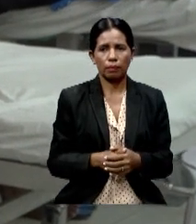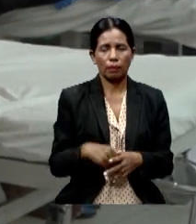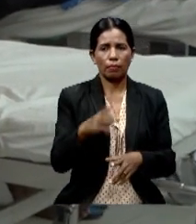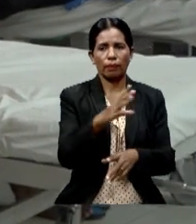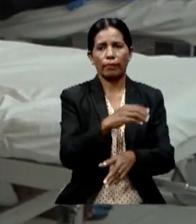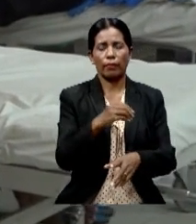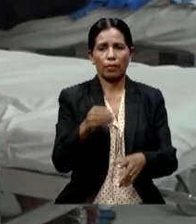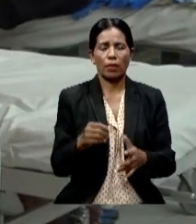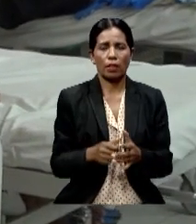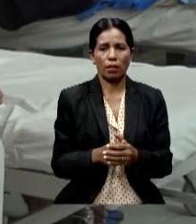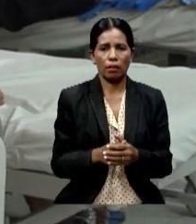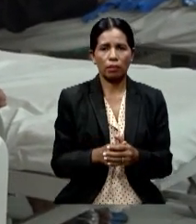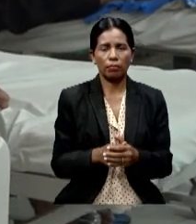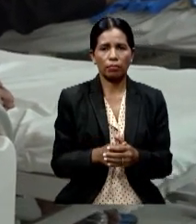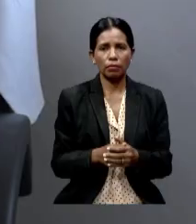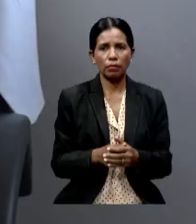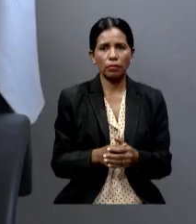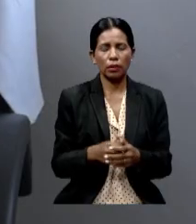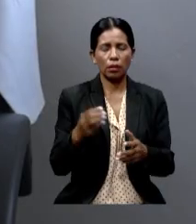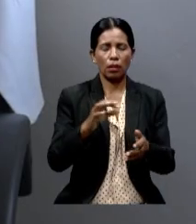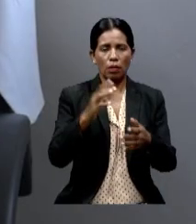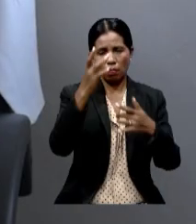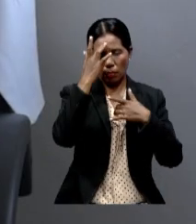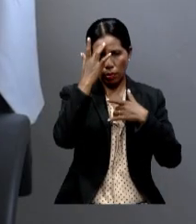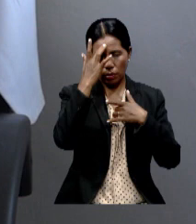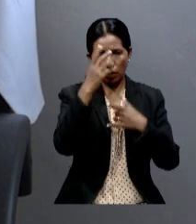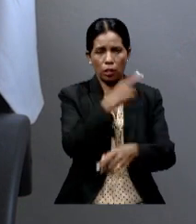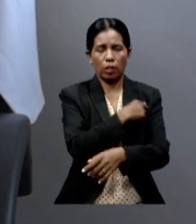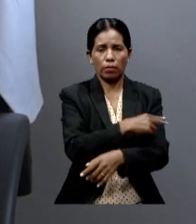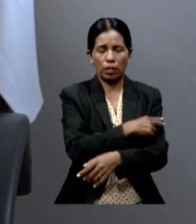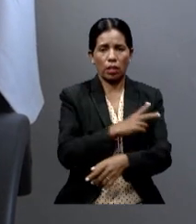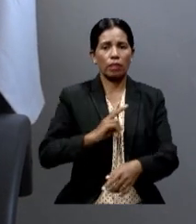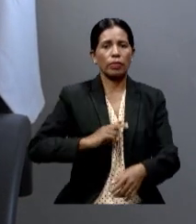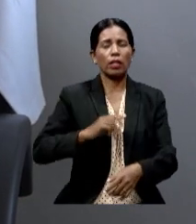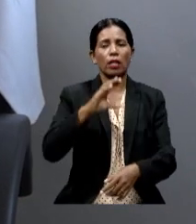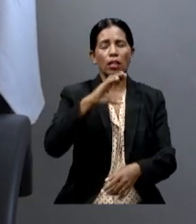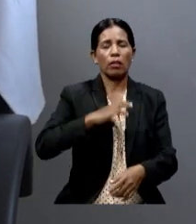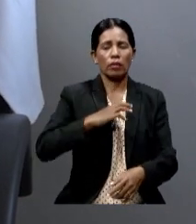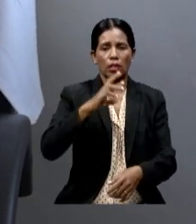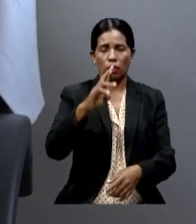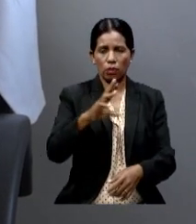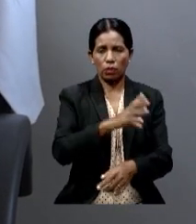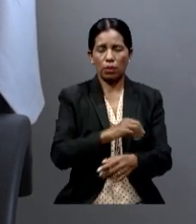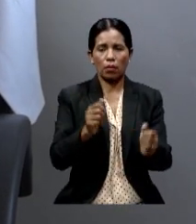iha Centro Saúde Vera Cruz ia fulan abril 2023 maka diarrea